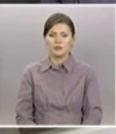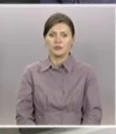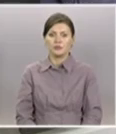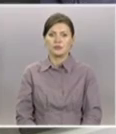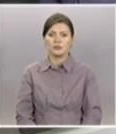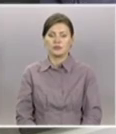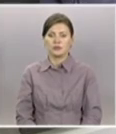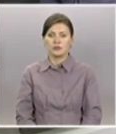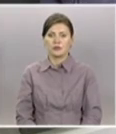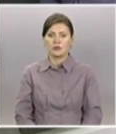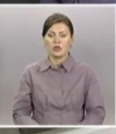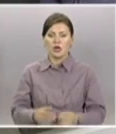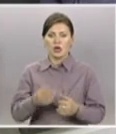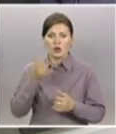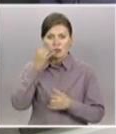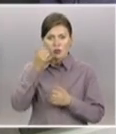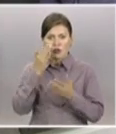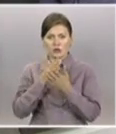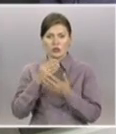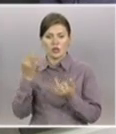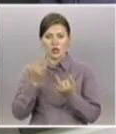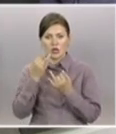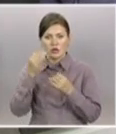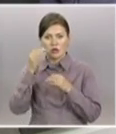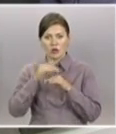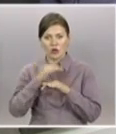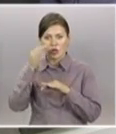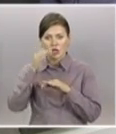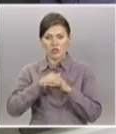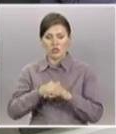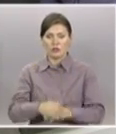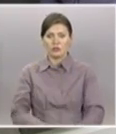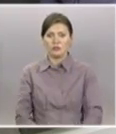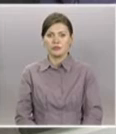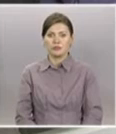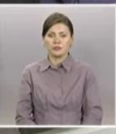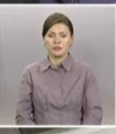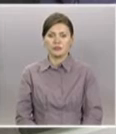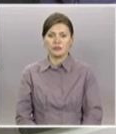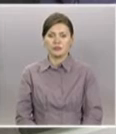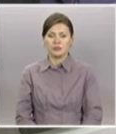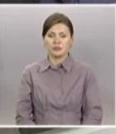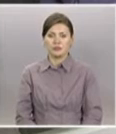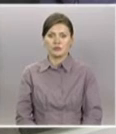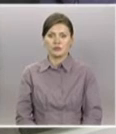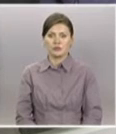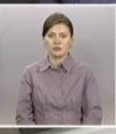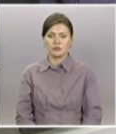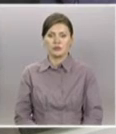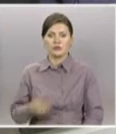бір кезекті көрермен бар. Көрермен үшін қызық болып отыр ғой. Кеш жарық. Алло. Тыңдап отырмыз, айта беріңіз. Сұрағыңыз